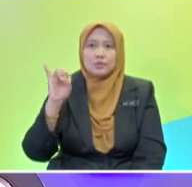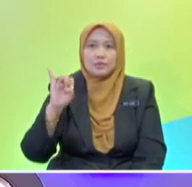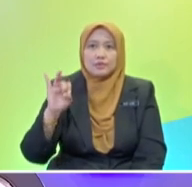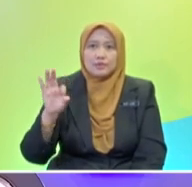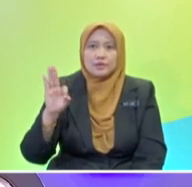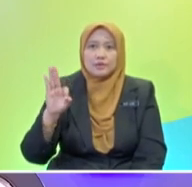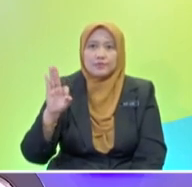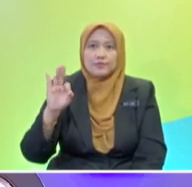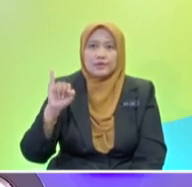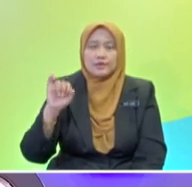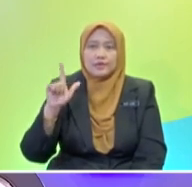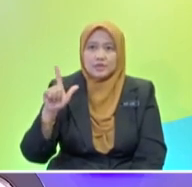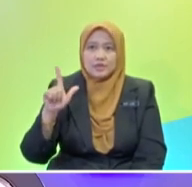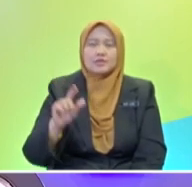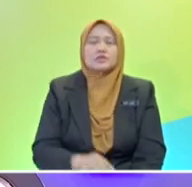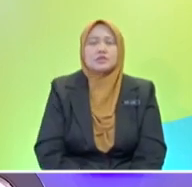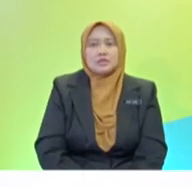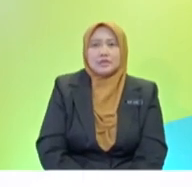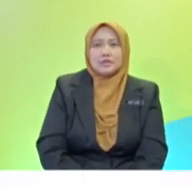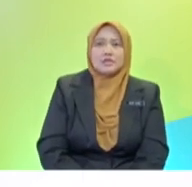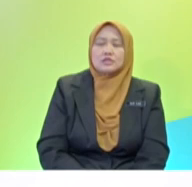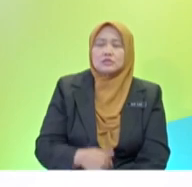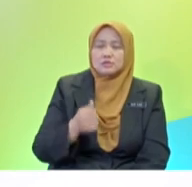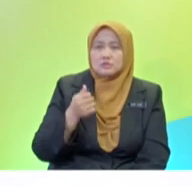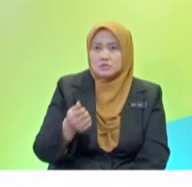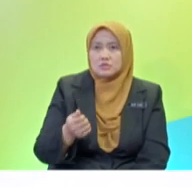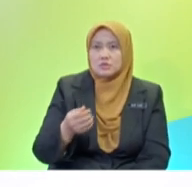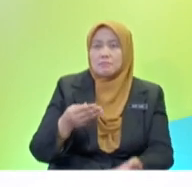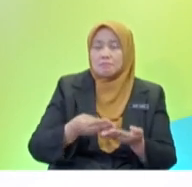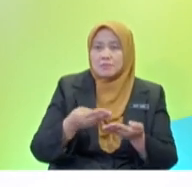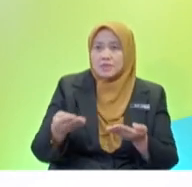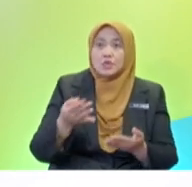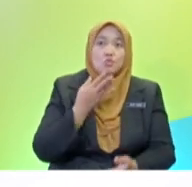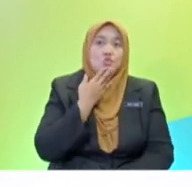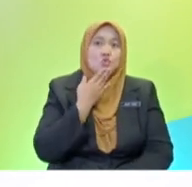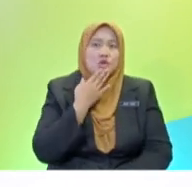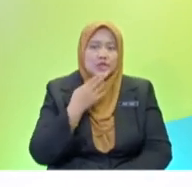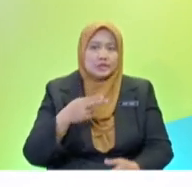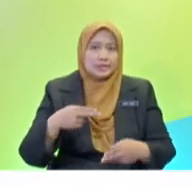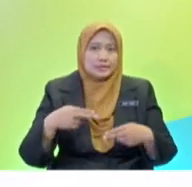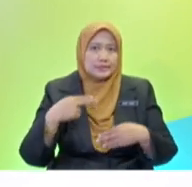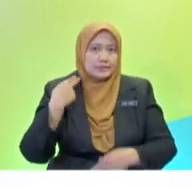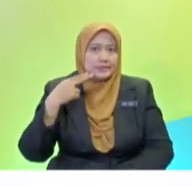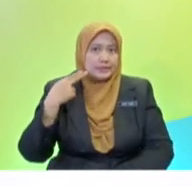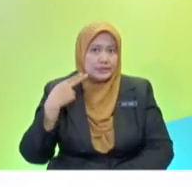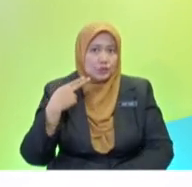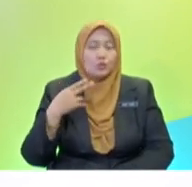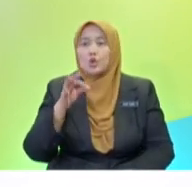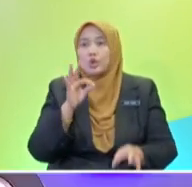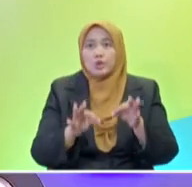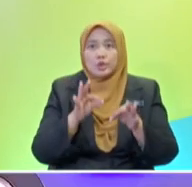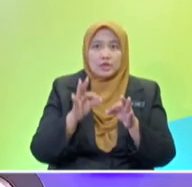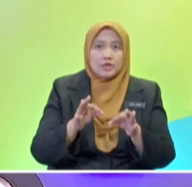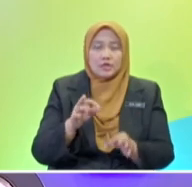warna hijau kepada daun. Okey, lama-lama kalau klorofil dah kurang, disebabkan